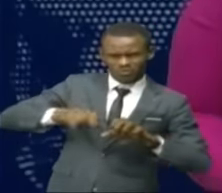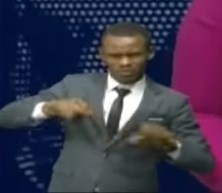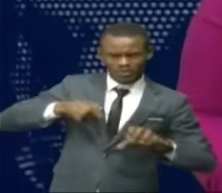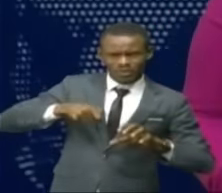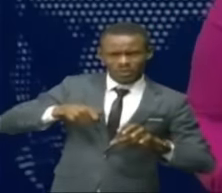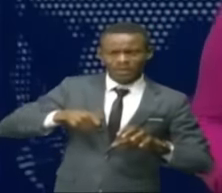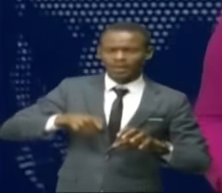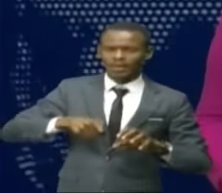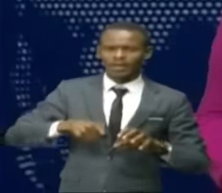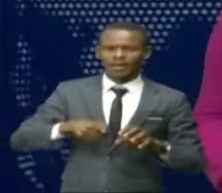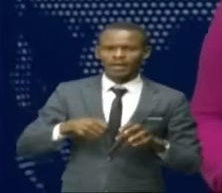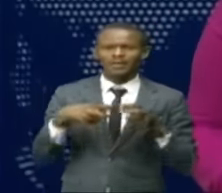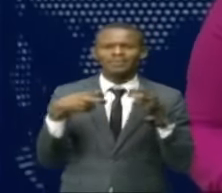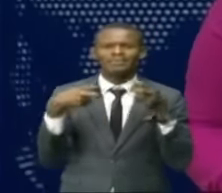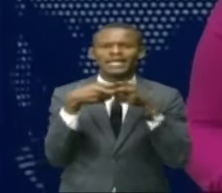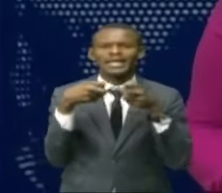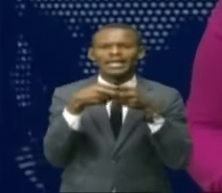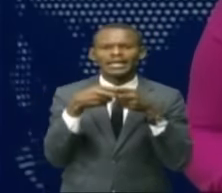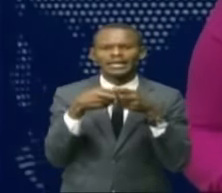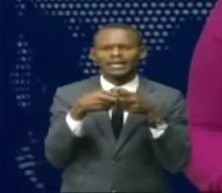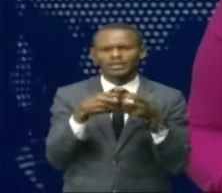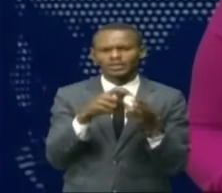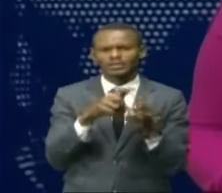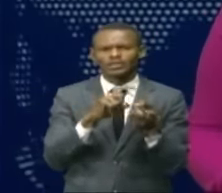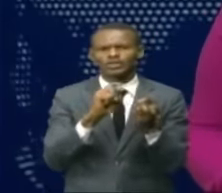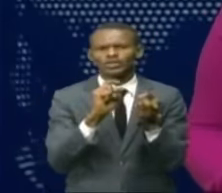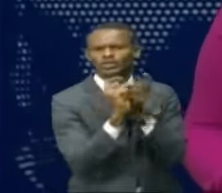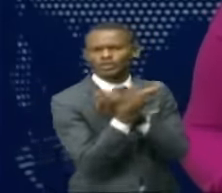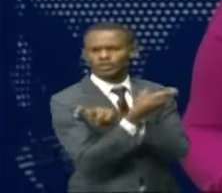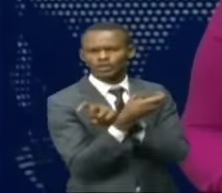de la transition énergétique. Donc il s'agit